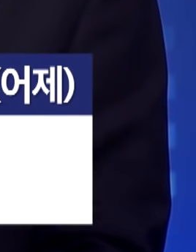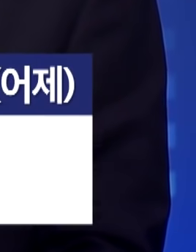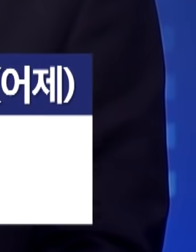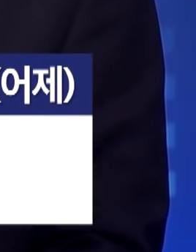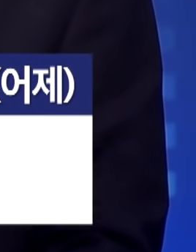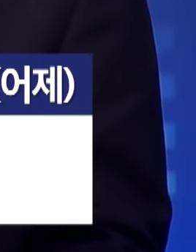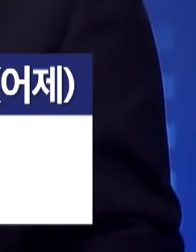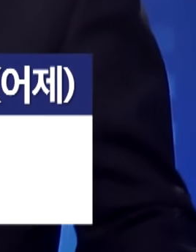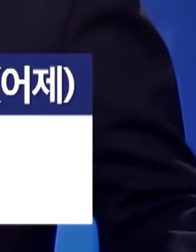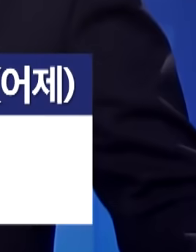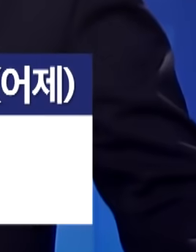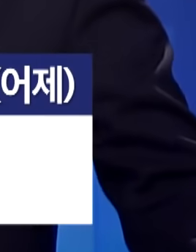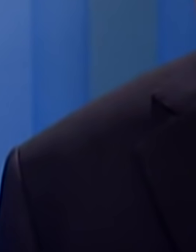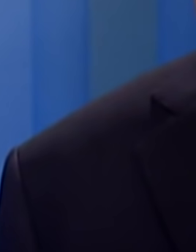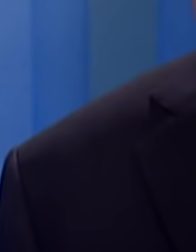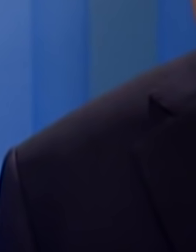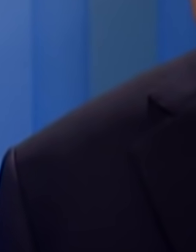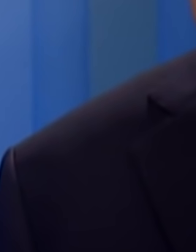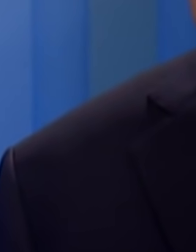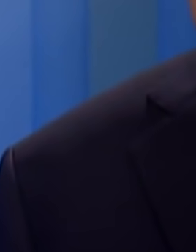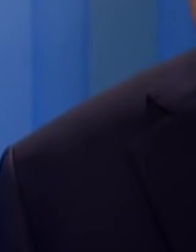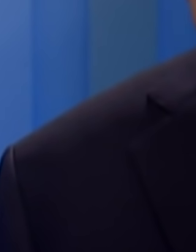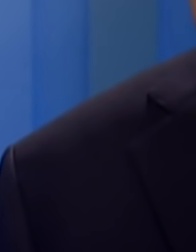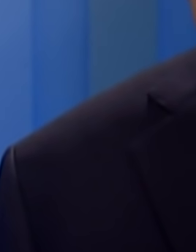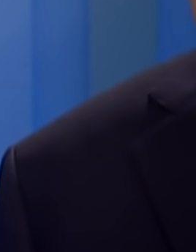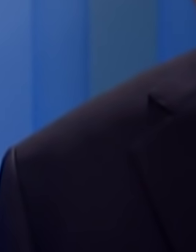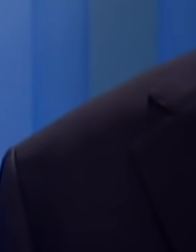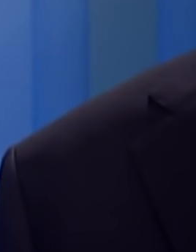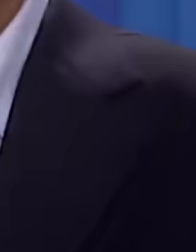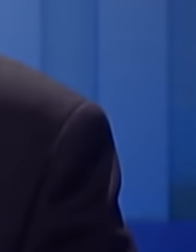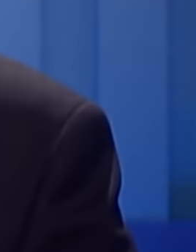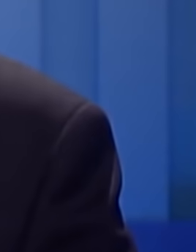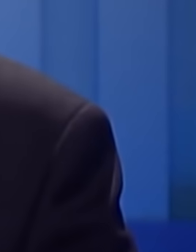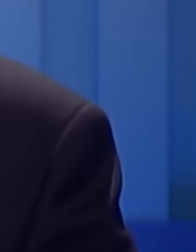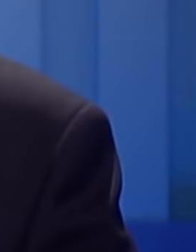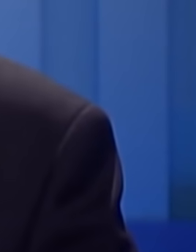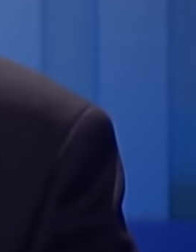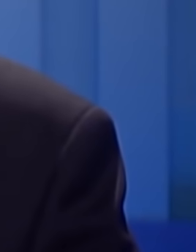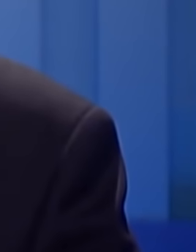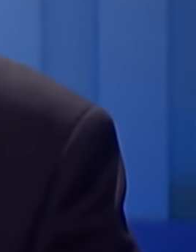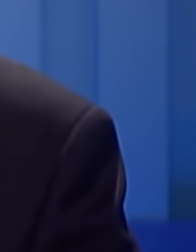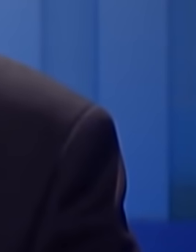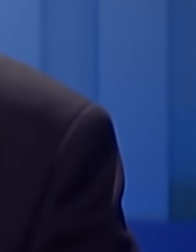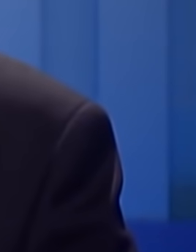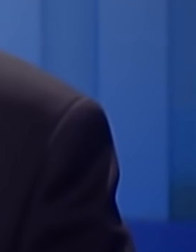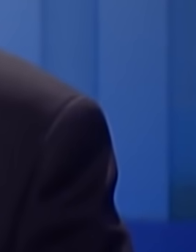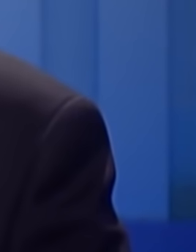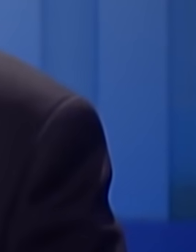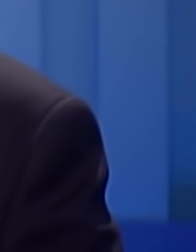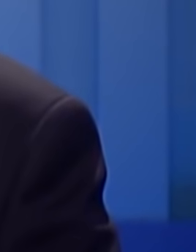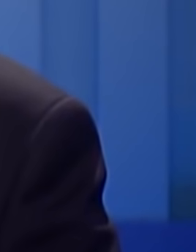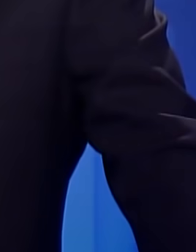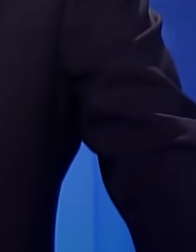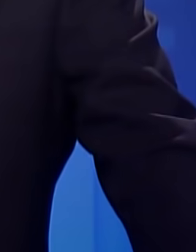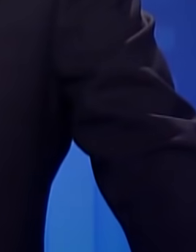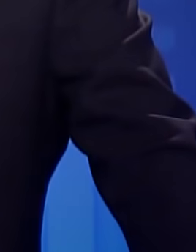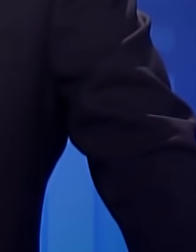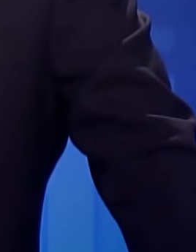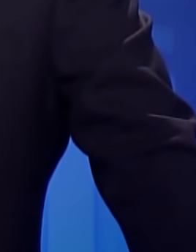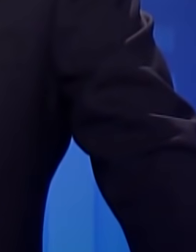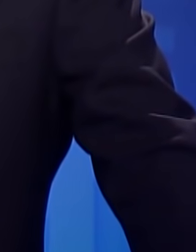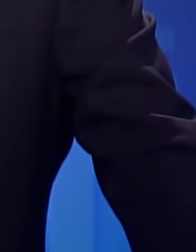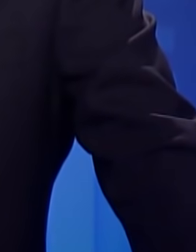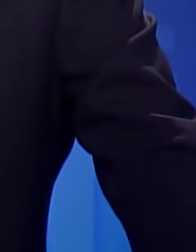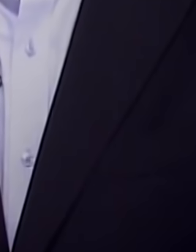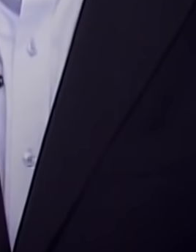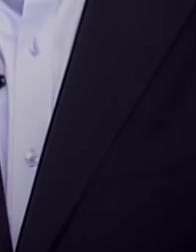했거나 조치를 했거나 그런 것이 있습니까? 그 KBS 보도 보고 처음 알았다니까요. 아니 그러니까 그걸 아시고 난 뒤에 어떤 네. 조치를 하셨습니까? 제가 조치할 수